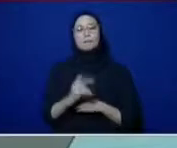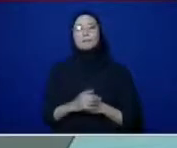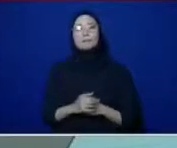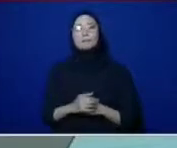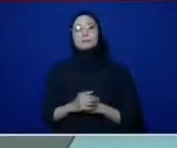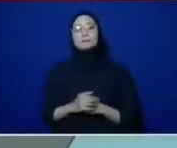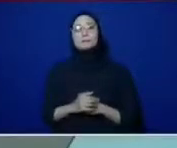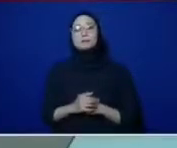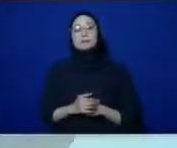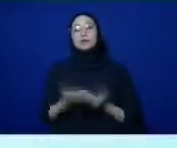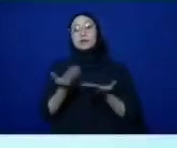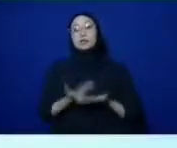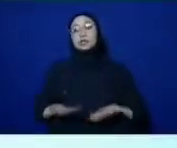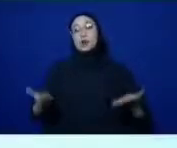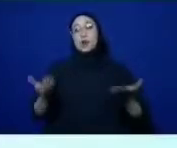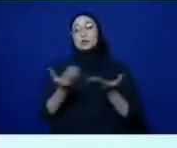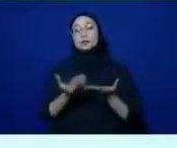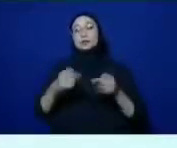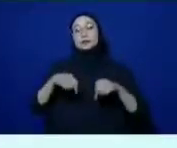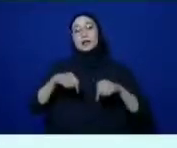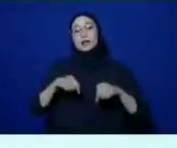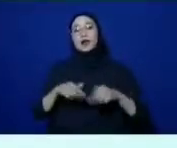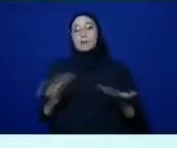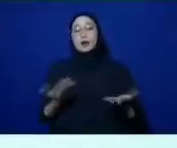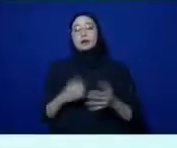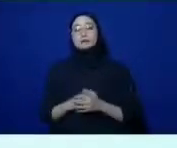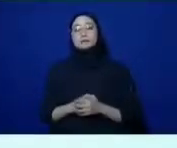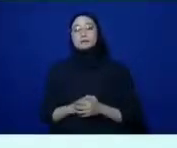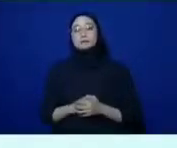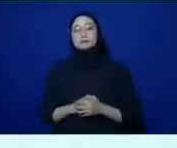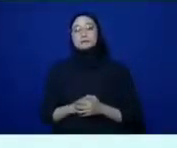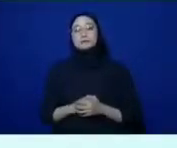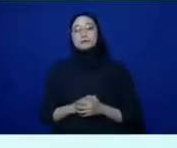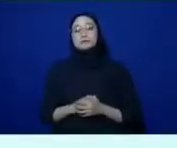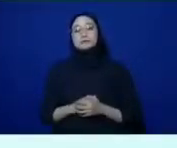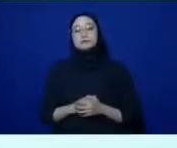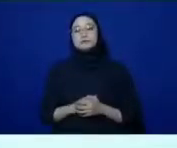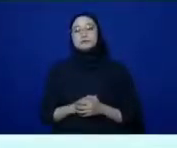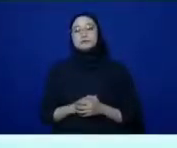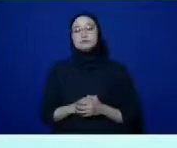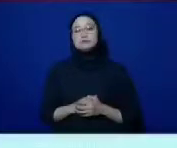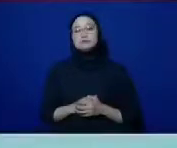situasi yang dibutuhkan sekarang adalah suatu